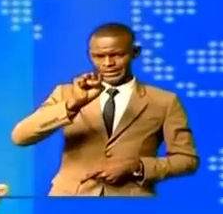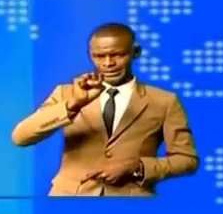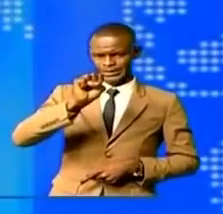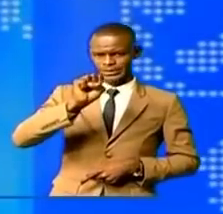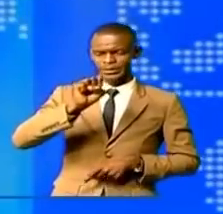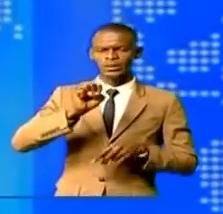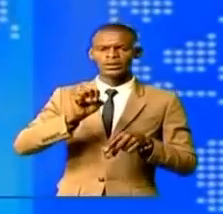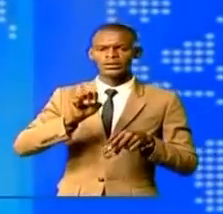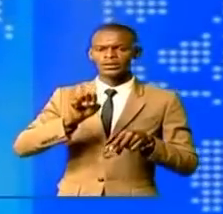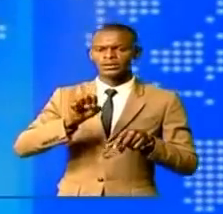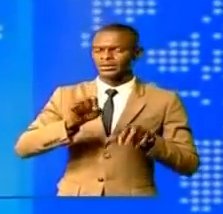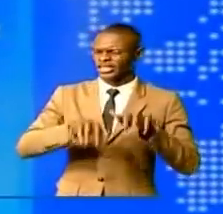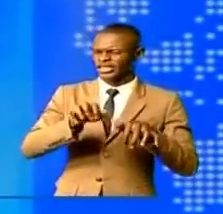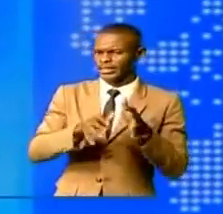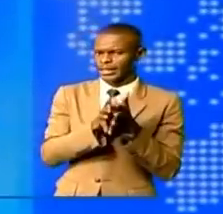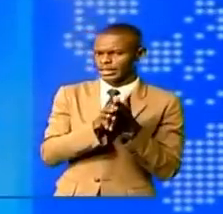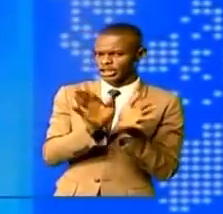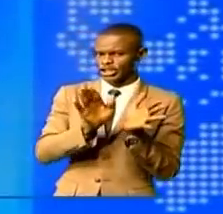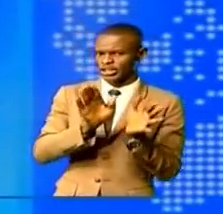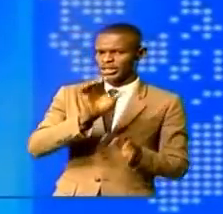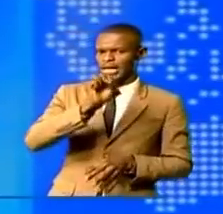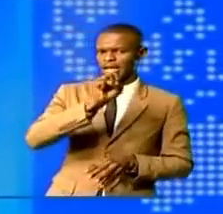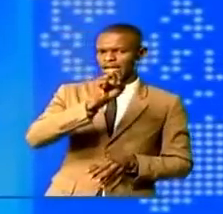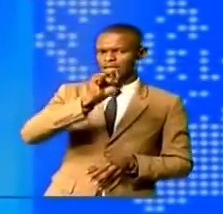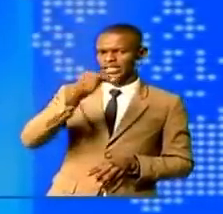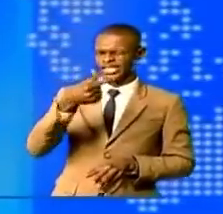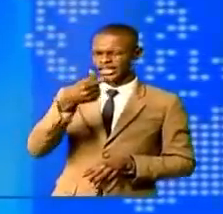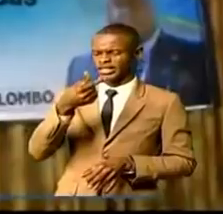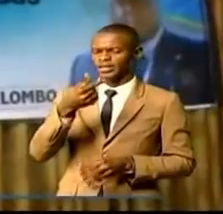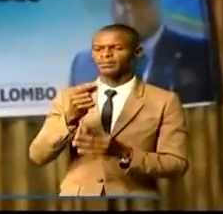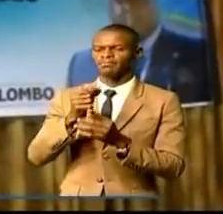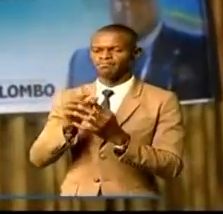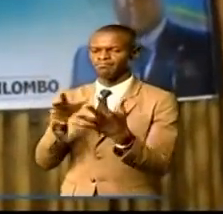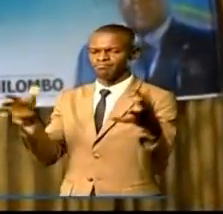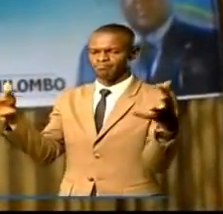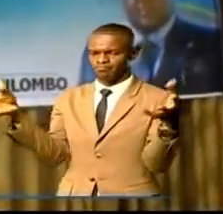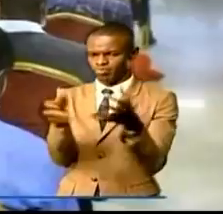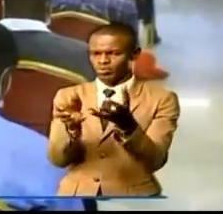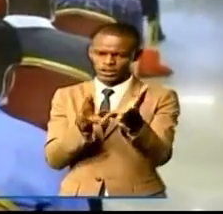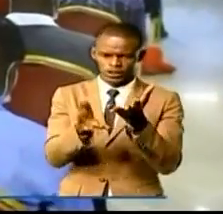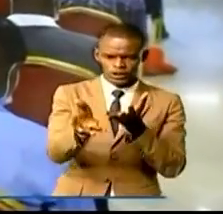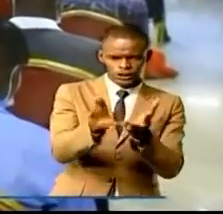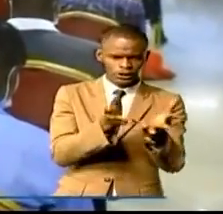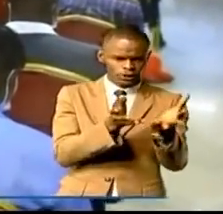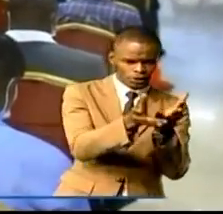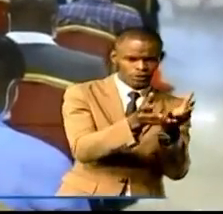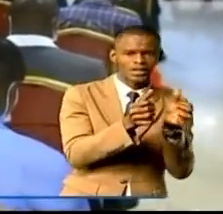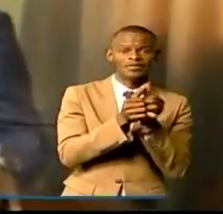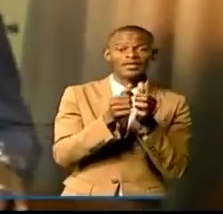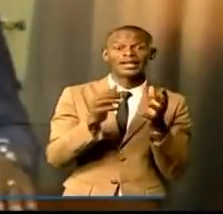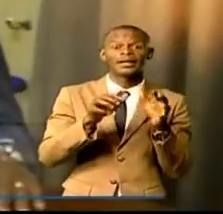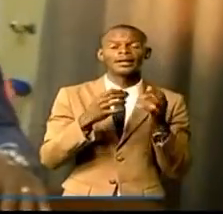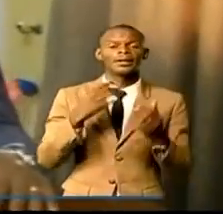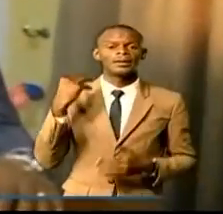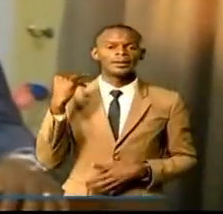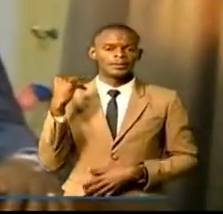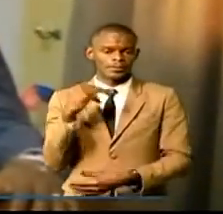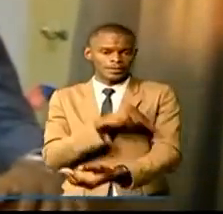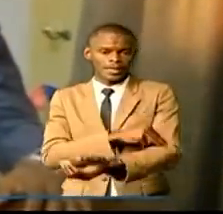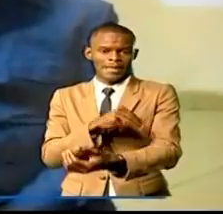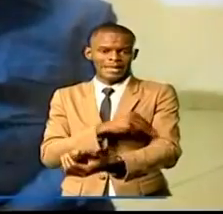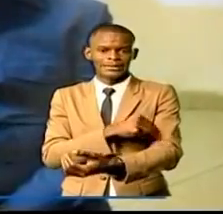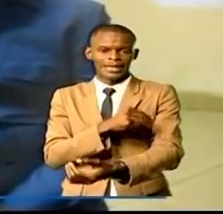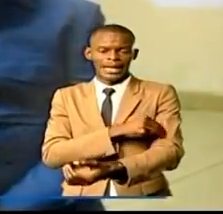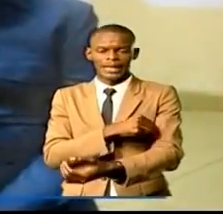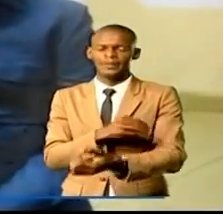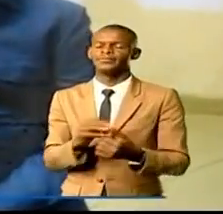bonne prise en charge des malades à travers tout le pays. La rencontre a permis de réitérer les plaidoyers pour une amélioration des